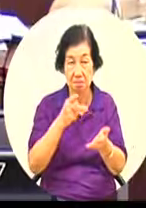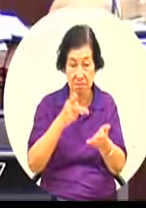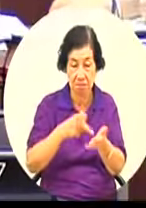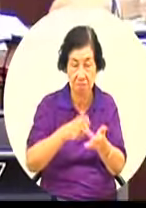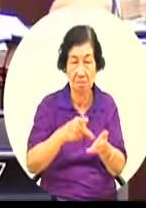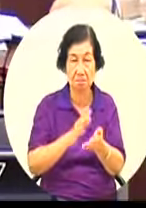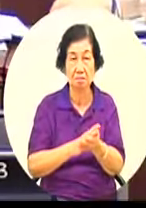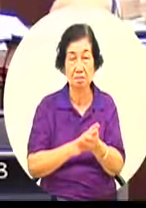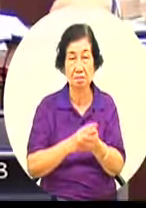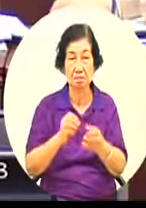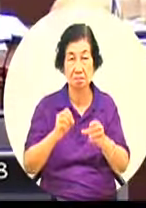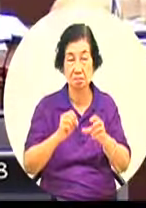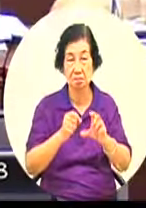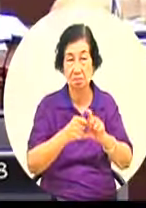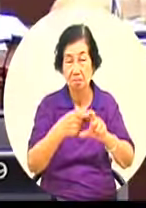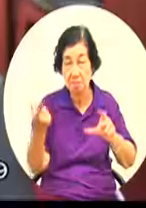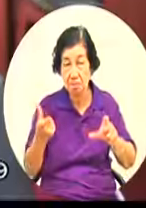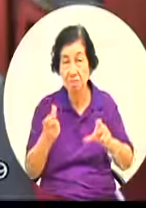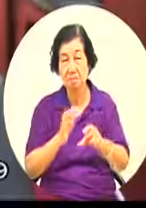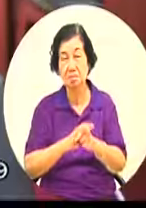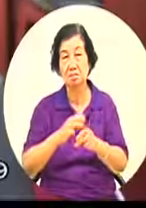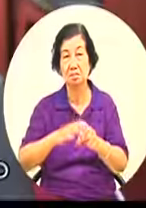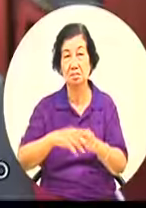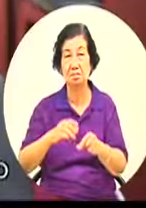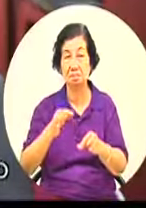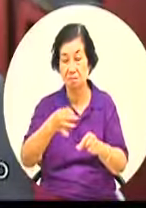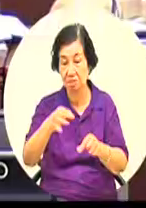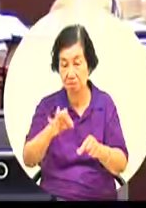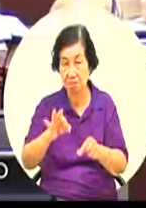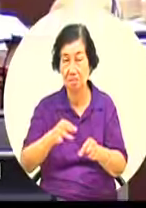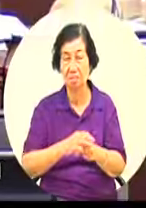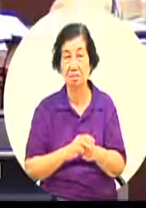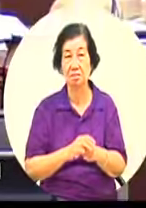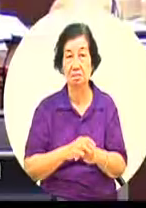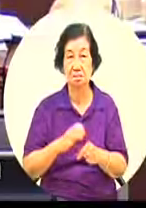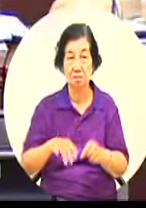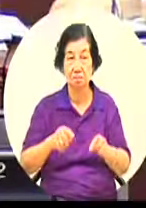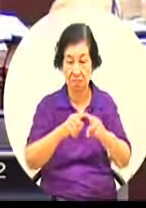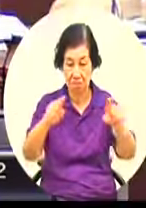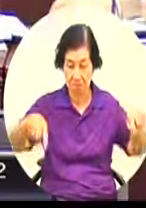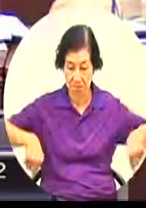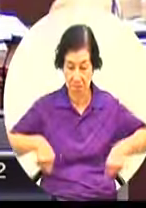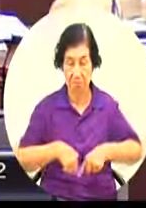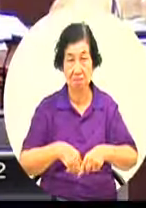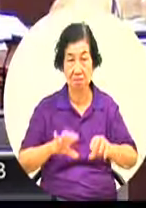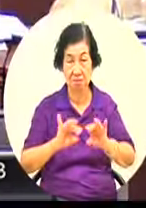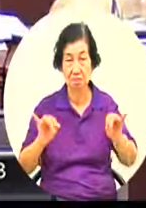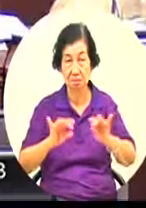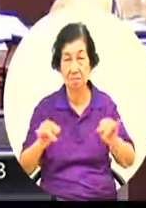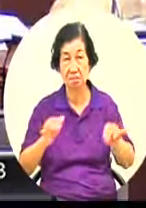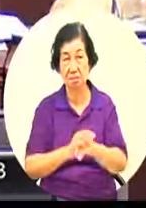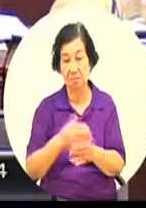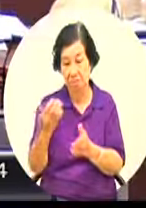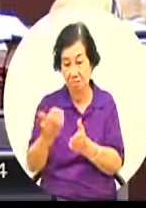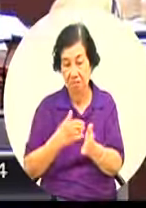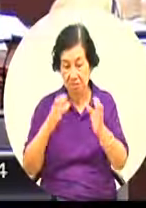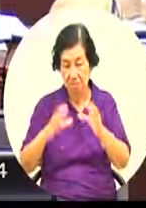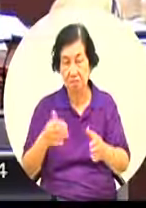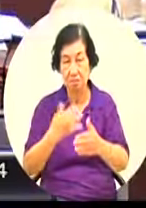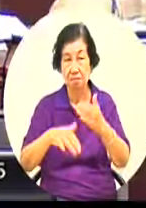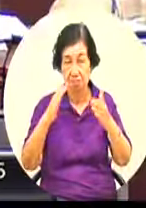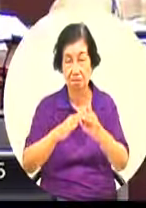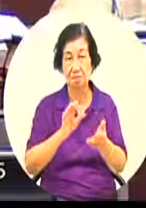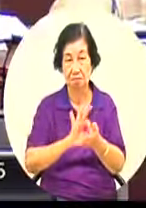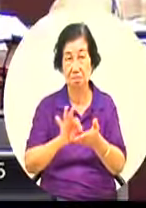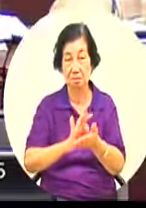5%。 我知道，但是 我也在想，你提了这个问题，如果它是一块很好在现在未设校之前的利用，其实我们也可以